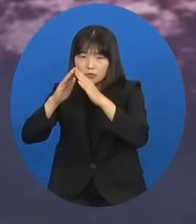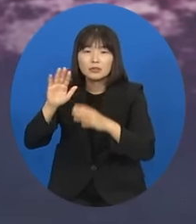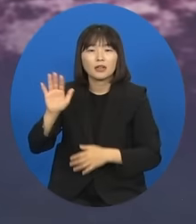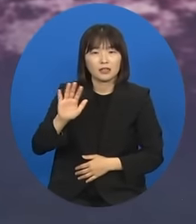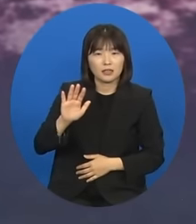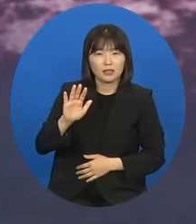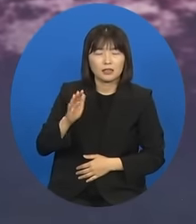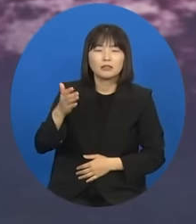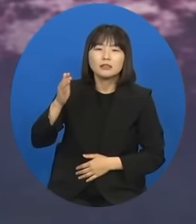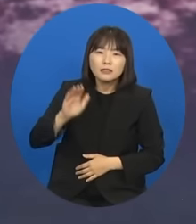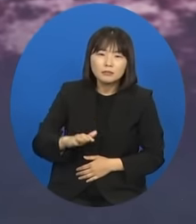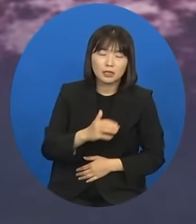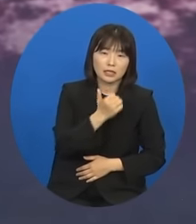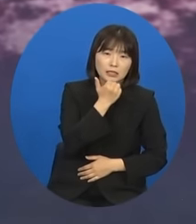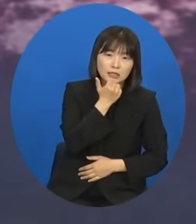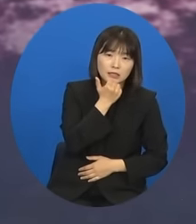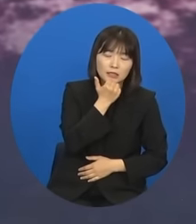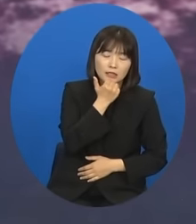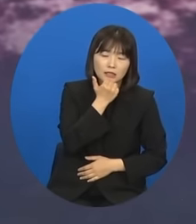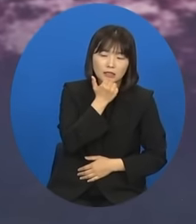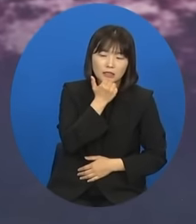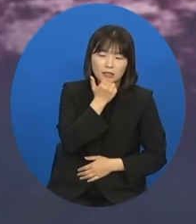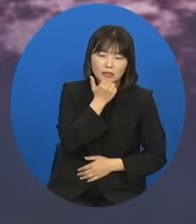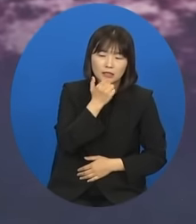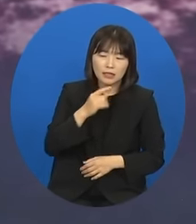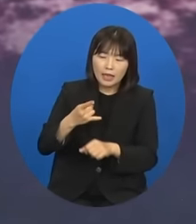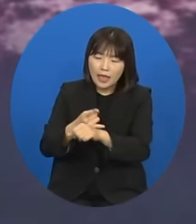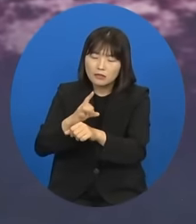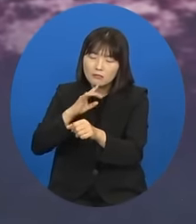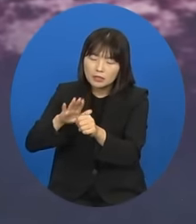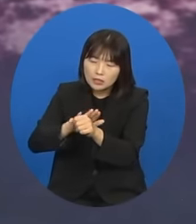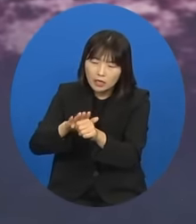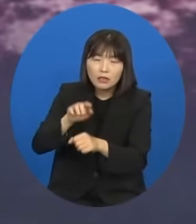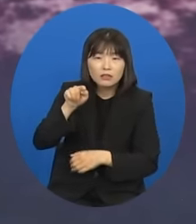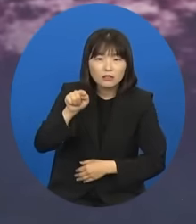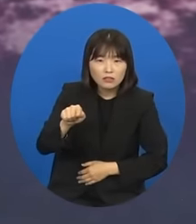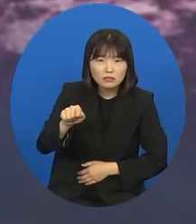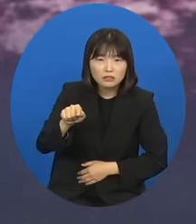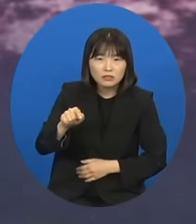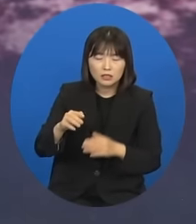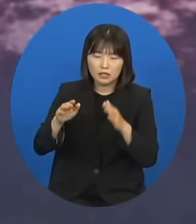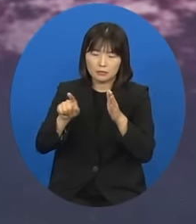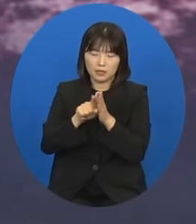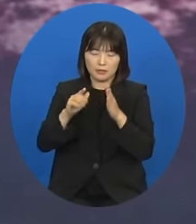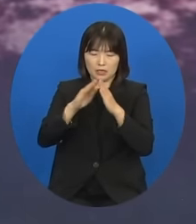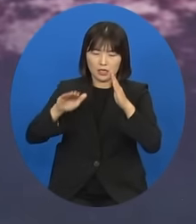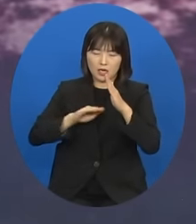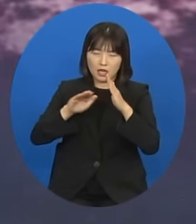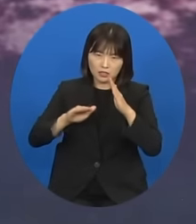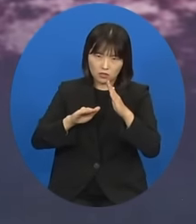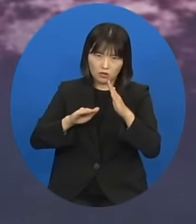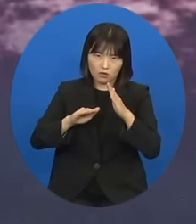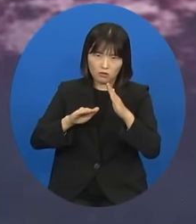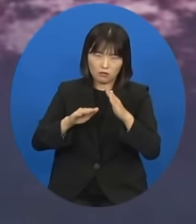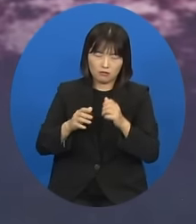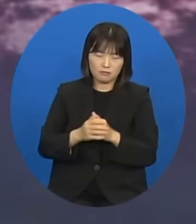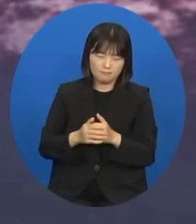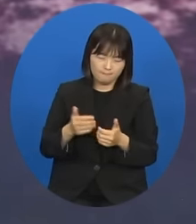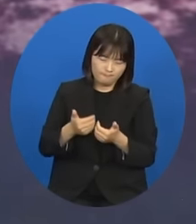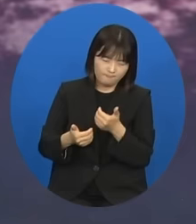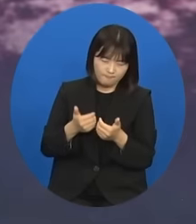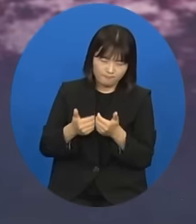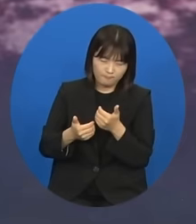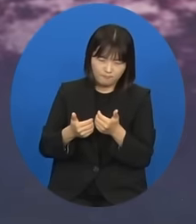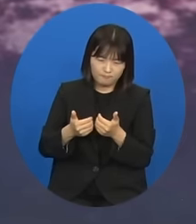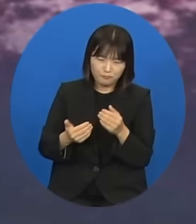편는 결국 믿음의 가정에 불화의 단초를 제공한다는 점에 문제가 있다는